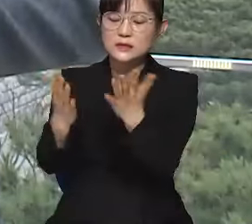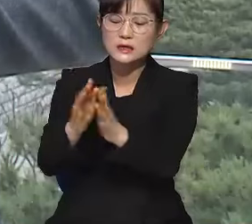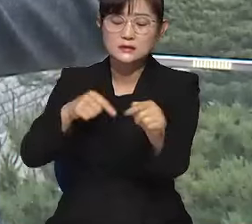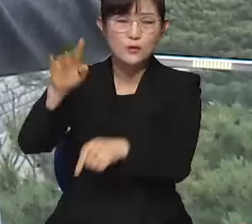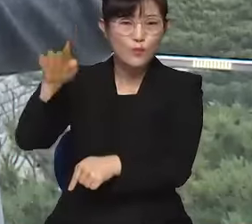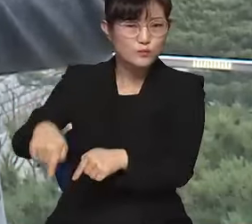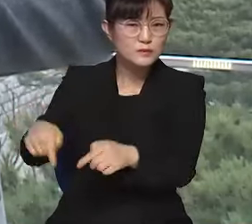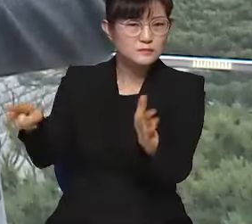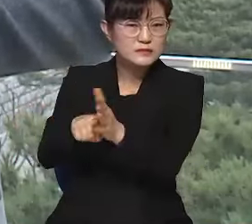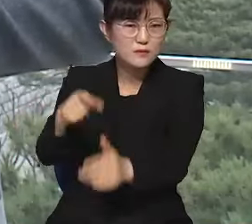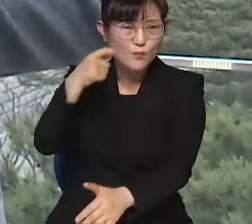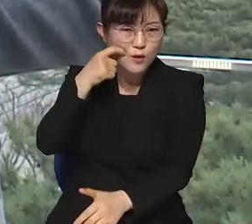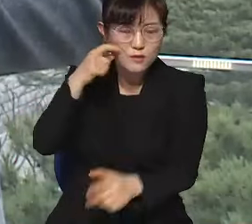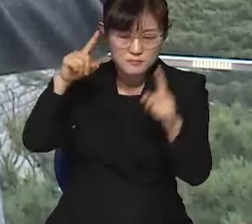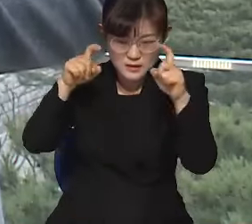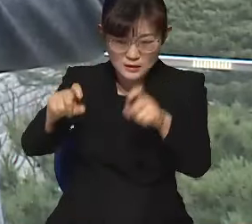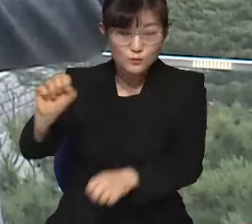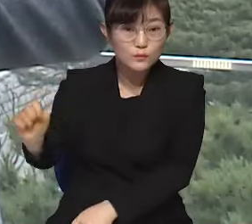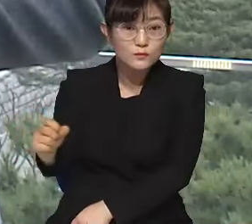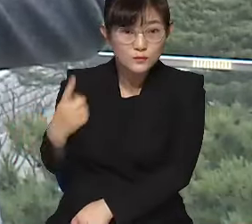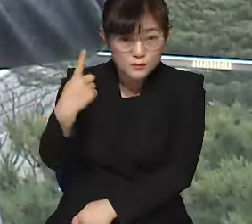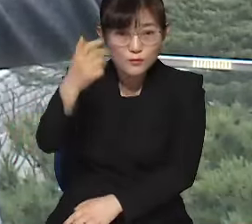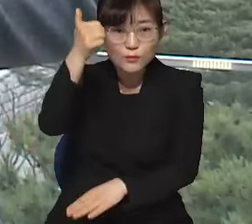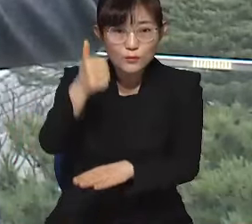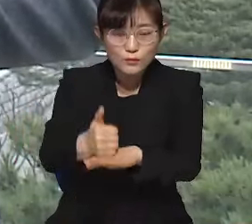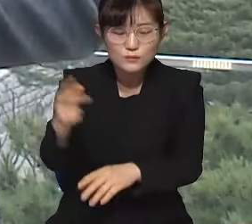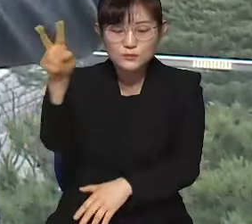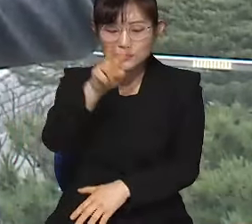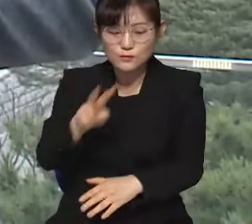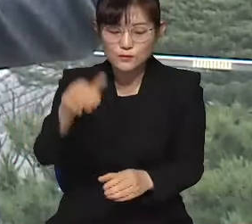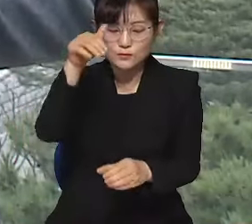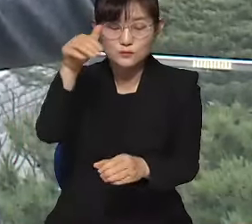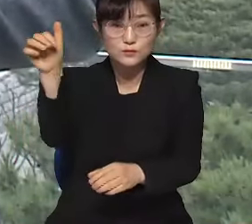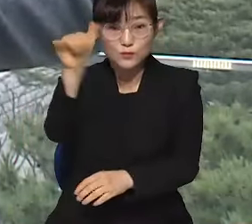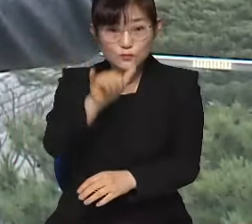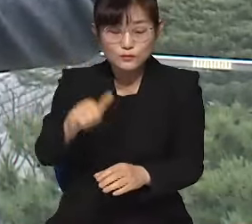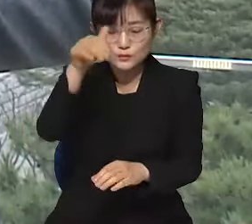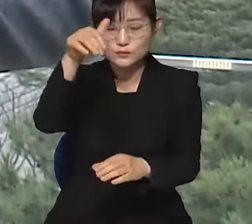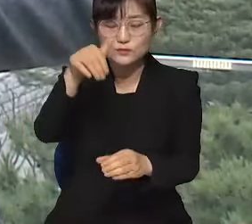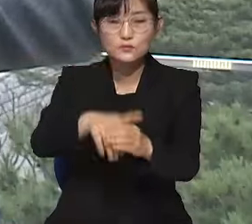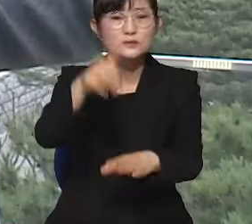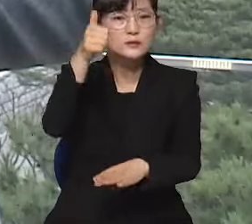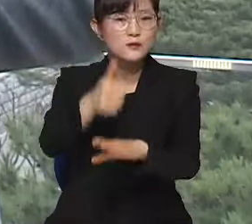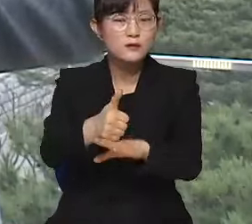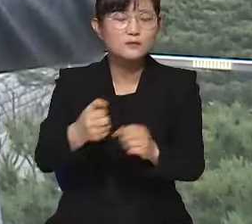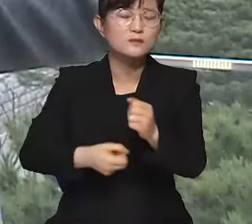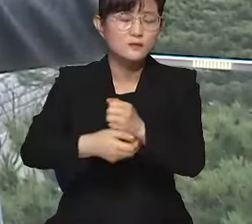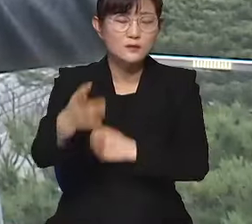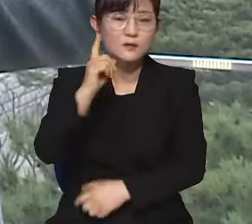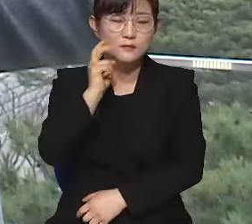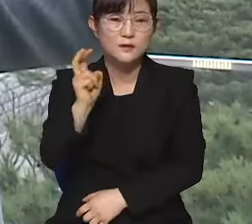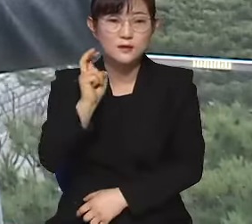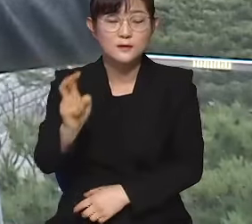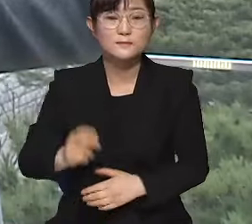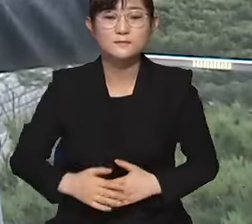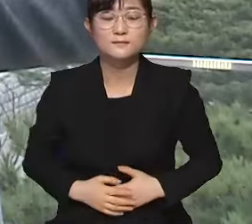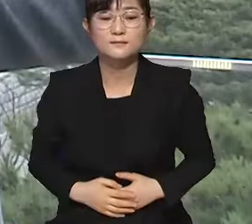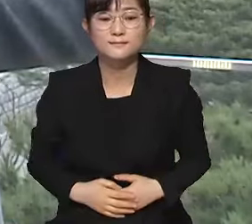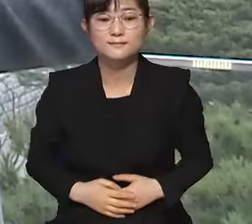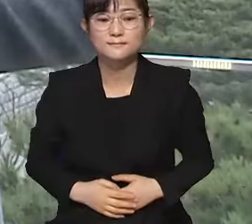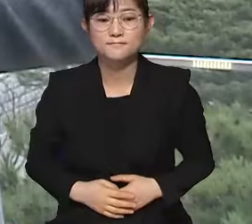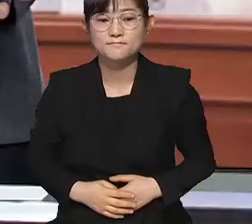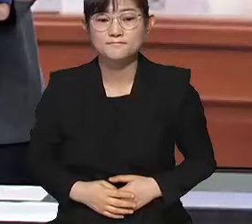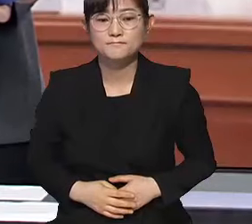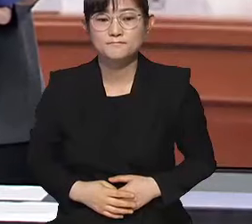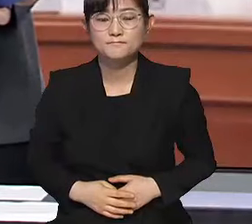불신이 전국적인 총선에까지 영향을 미칠 수 있다는 전망이 힘을 얻고 있습니다. KBC 이영길입니다.